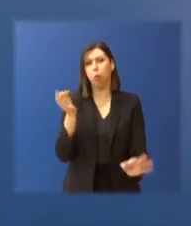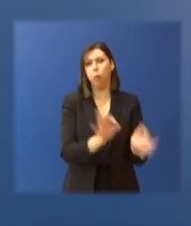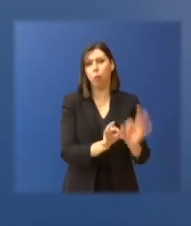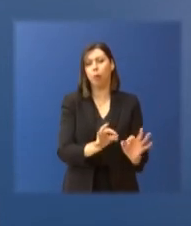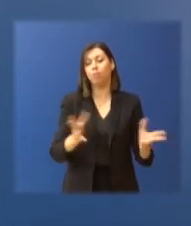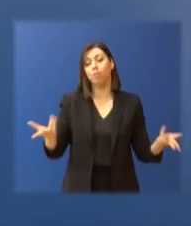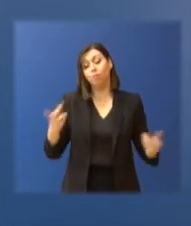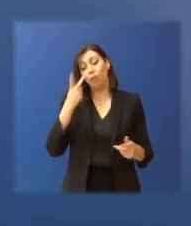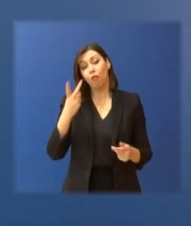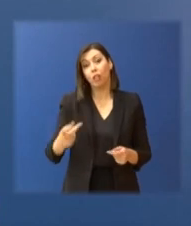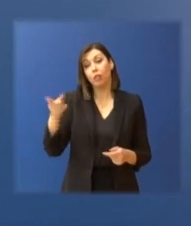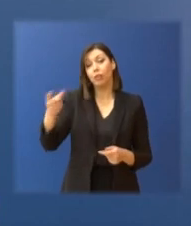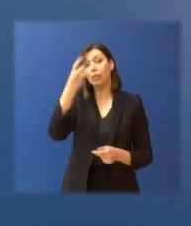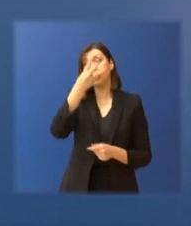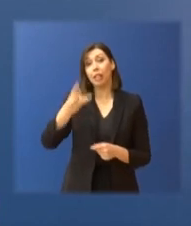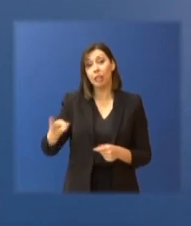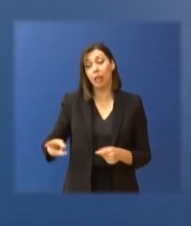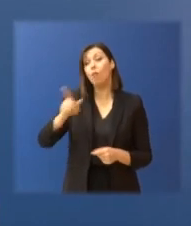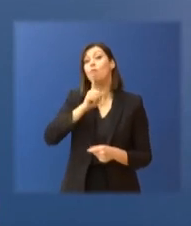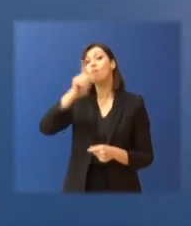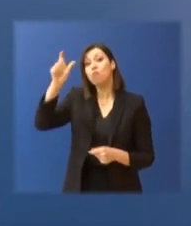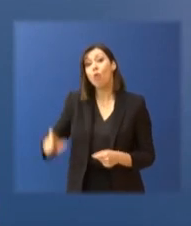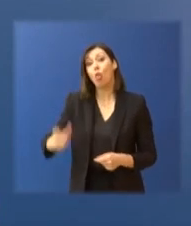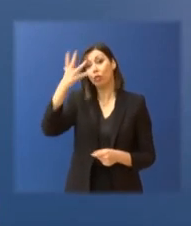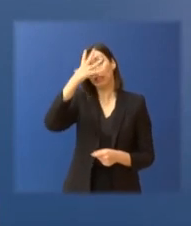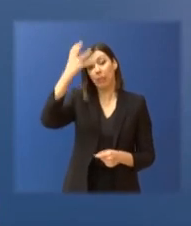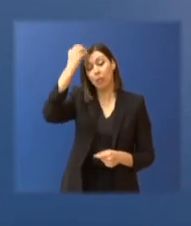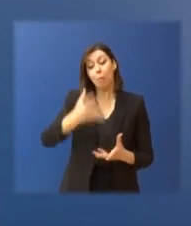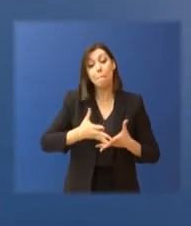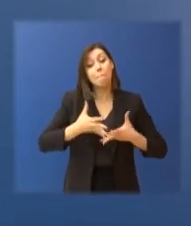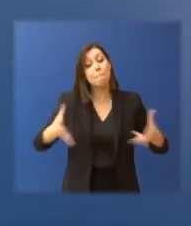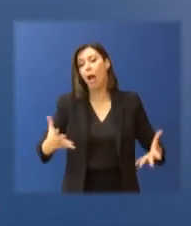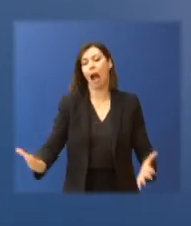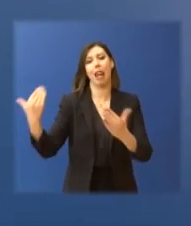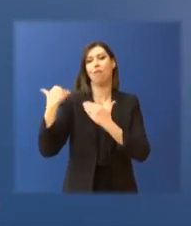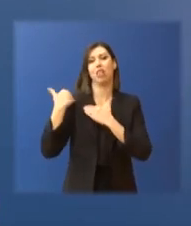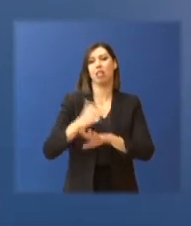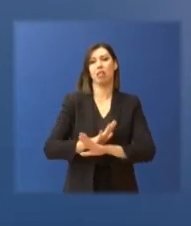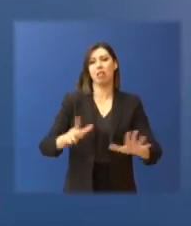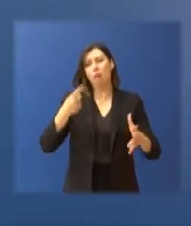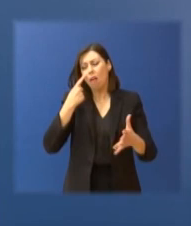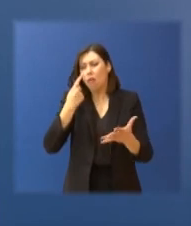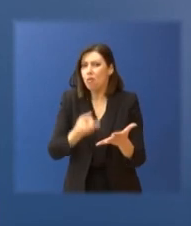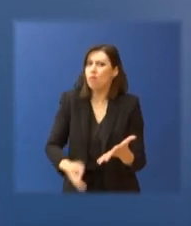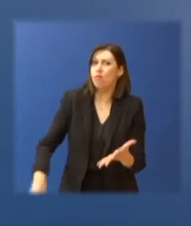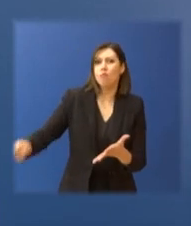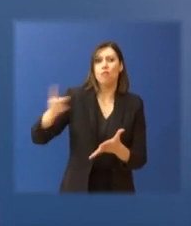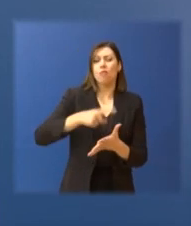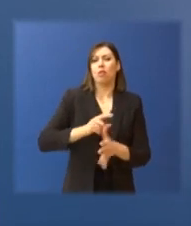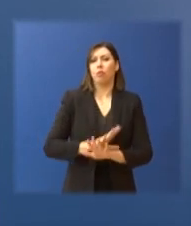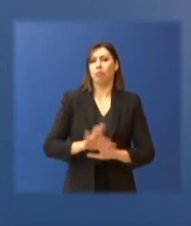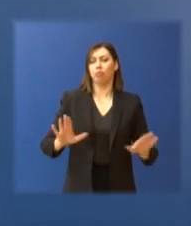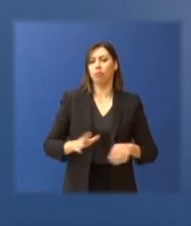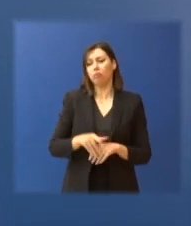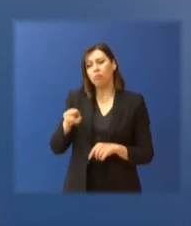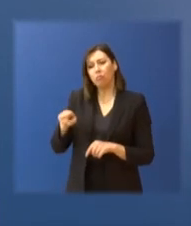ευθύνες του κυρίου Τσίπρα στην εκόλαψη και στη γιγάντωσή τους. Ο πολακισμός και η ομόφωνη καταδίκη του κυρίου Παπά